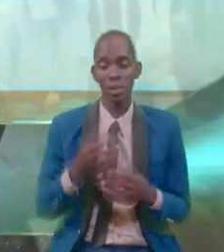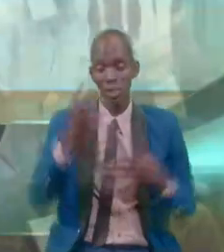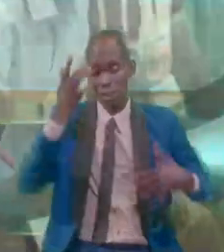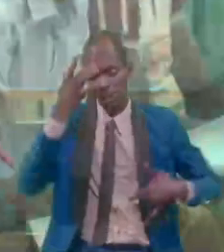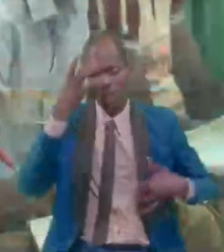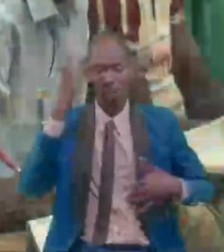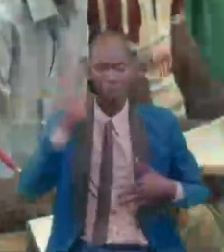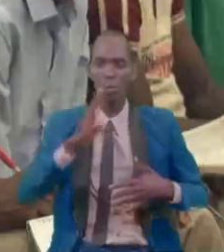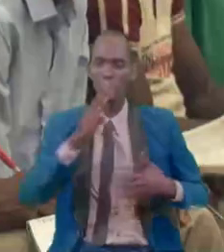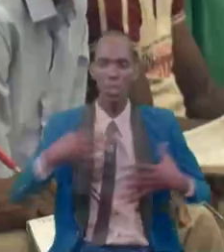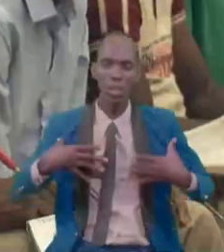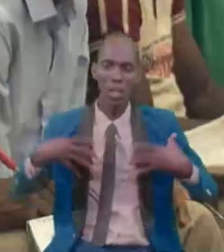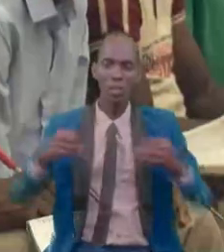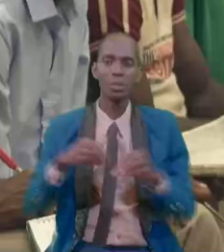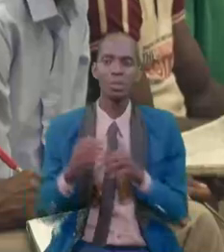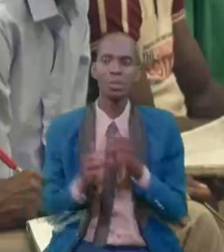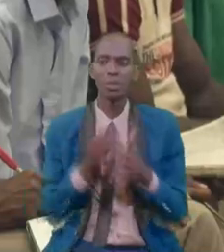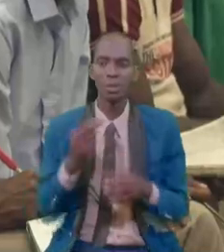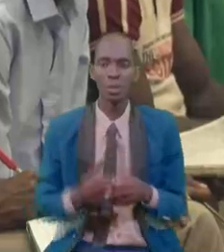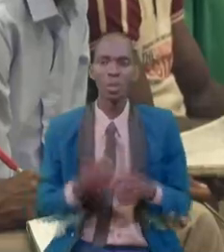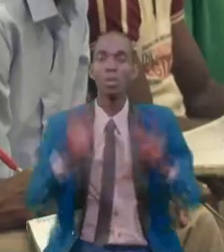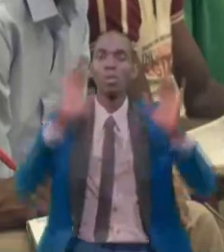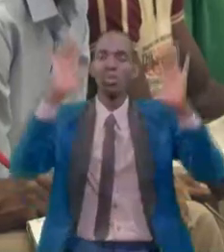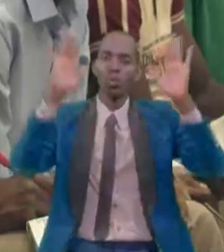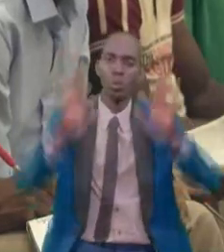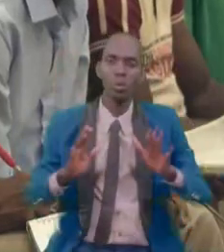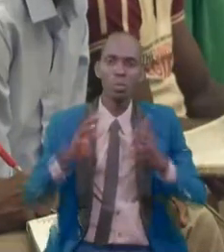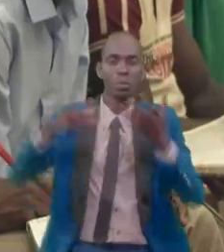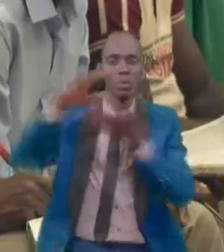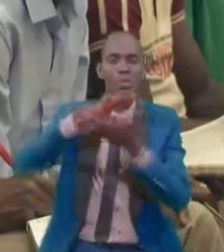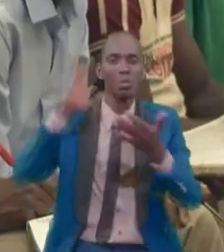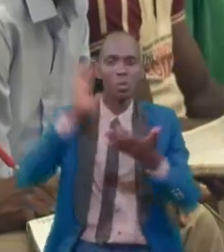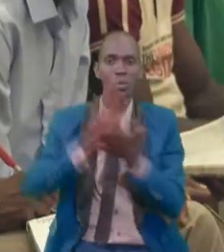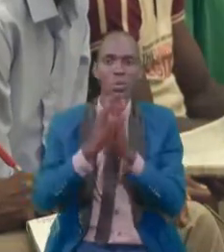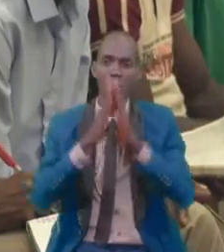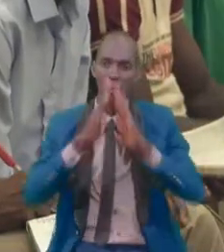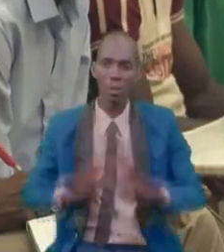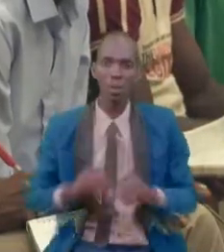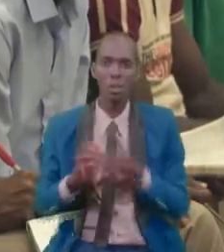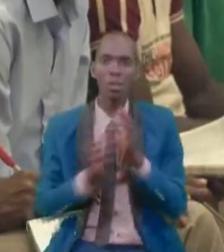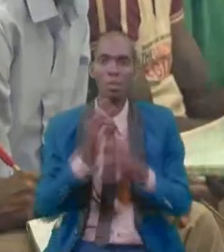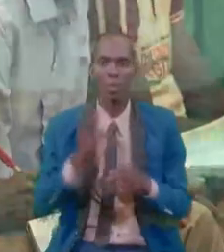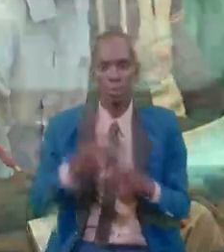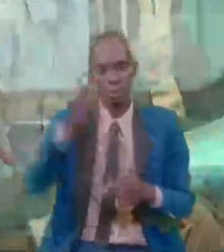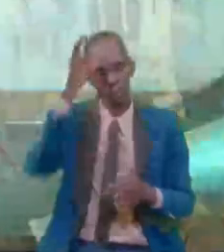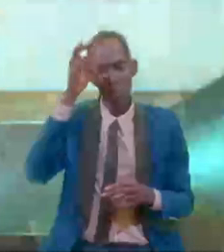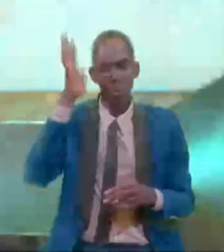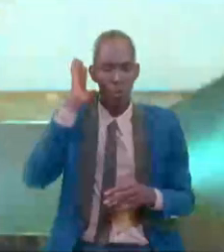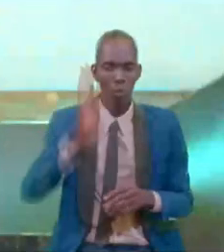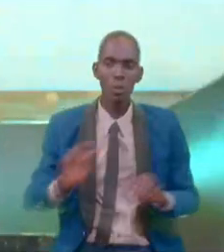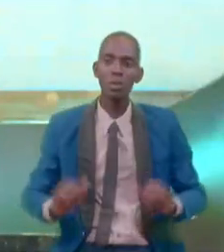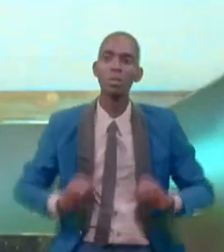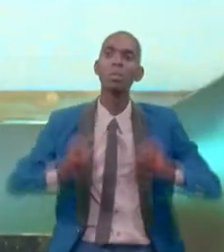Les maladies seront guéries. Les tempêtes se calmeront. Les démons doivent se